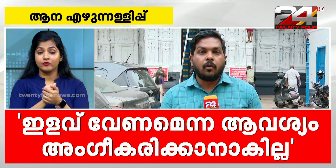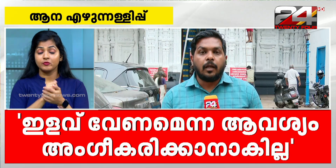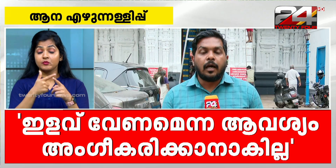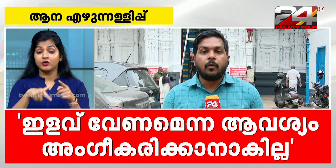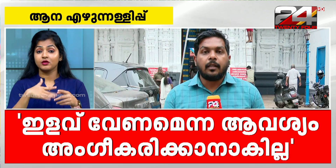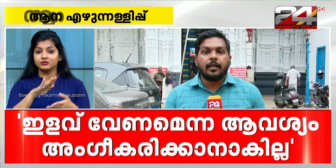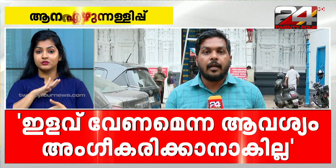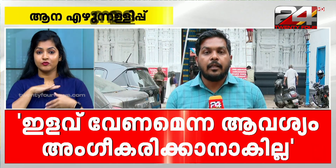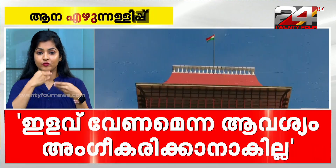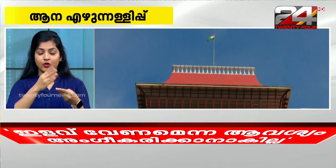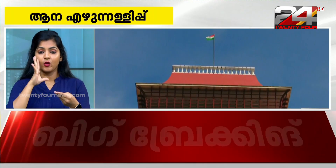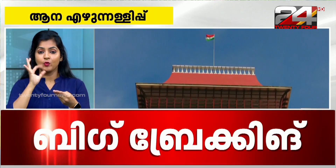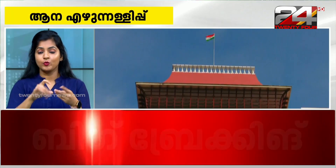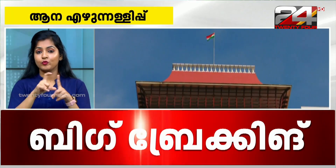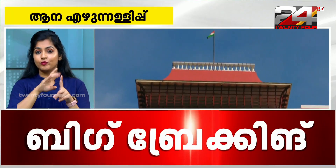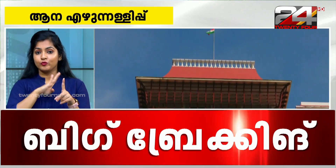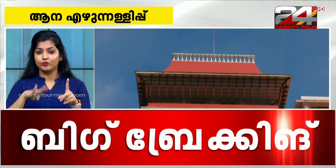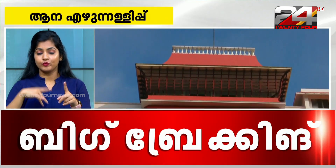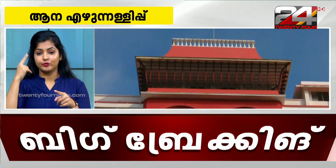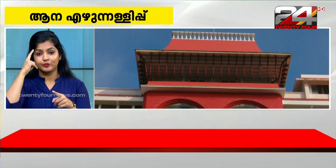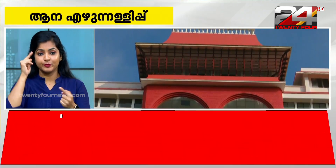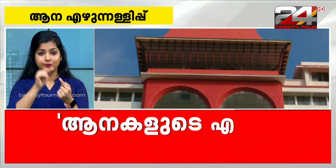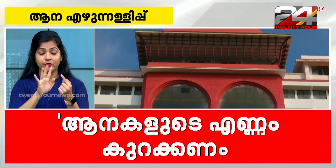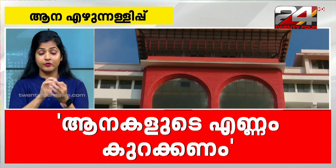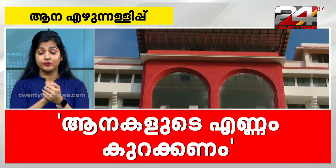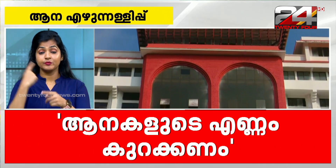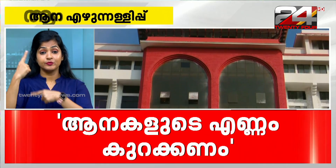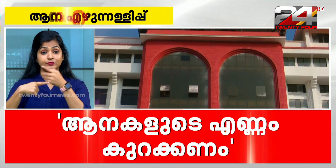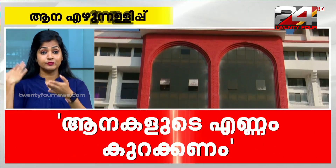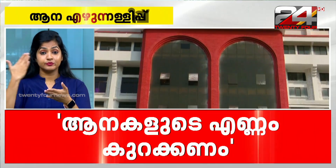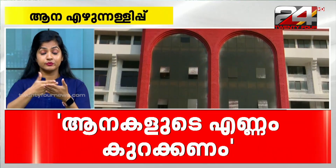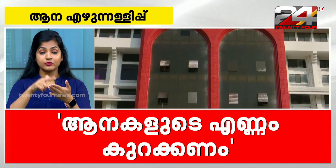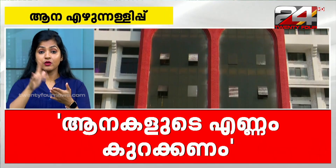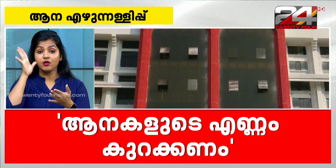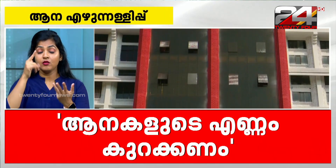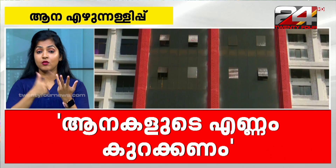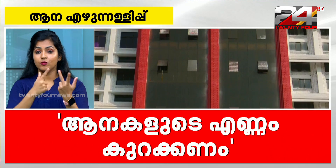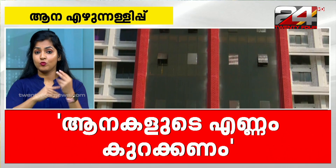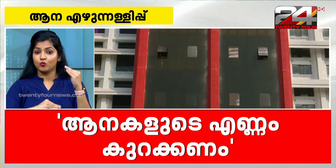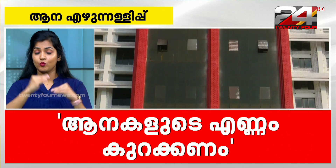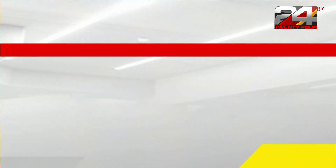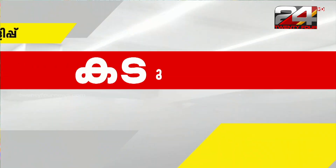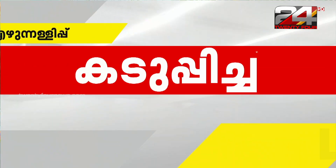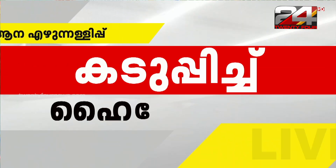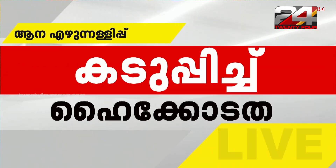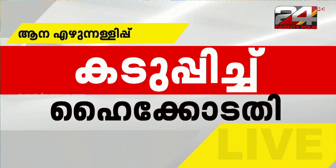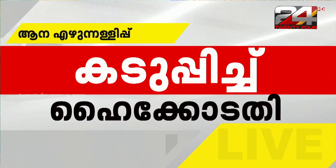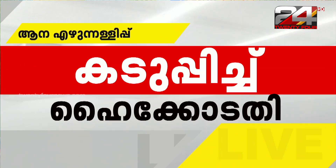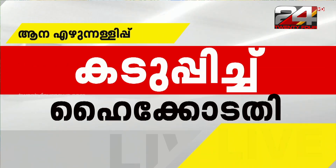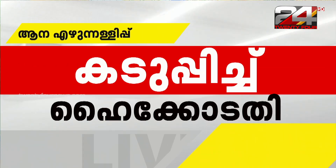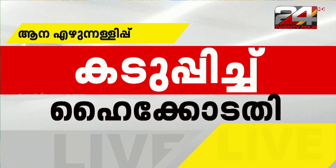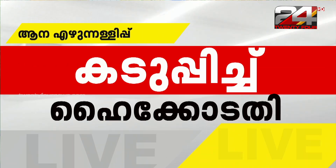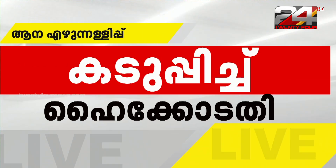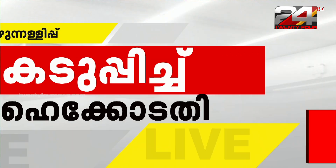ദേവസ്വങ്ങൾക്കുണ്ട്. അതുകൊണ്ട് തന്നെയാണ് ഈ ആചാരത്തിന്റെ ഭാഗമായി ഇത്രയധികം ആനകളെ എഴുന്നള്ളിക്കണം എന്നൊരു ശാഠ്യം ദേവസ്വം ബോർഡ് കോടതിയിൽ നിലപാട് സ്വീകരിച്ചത്.